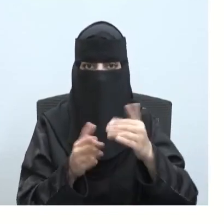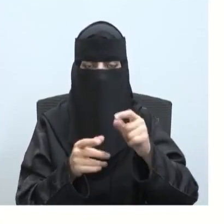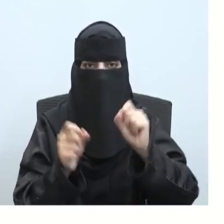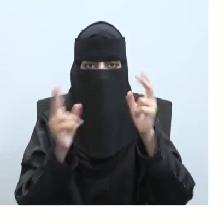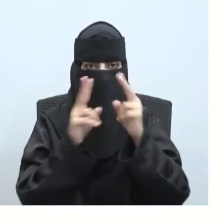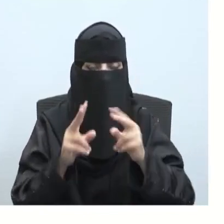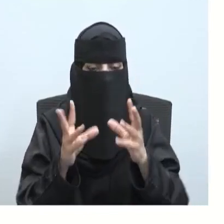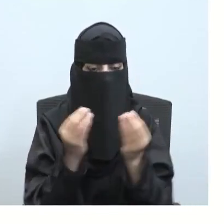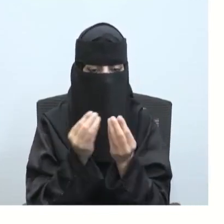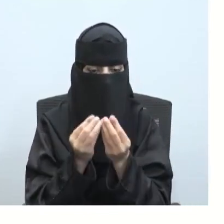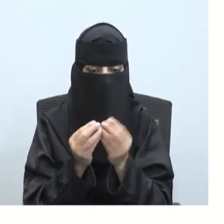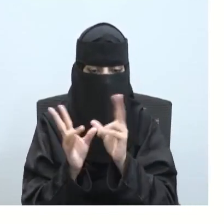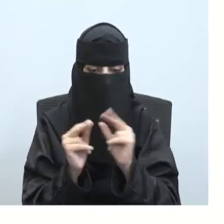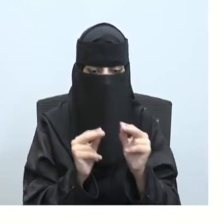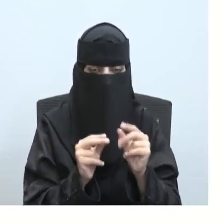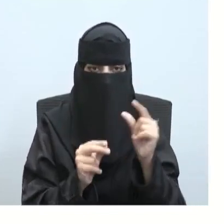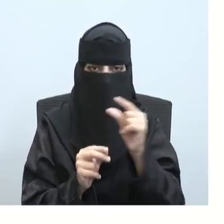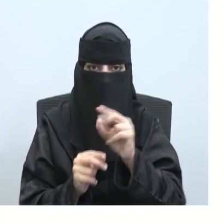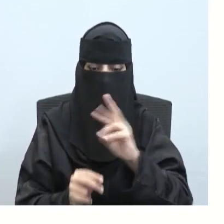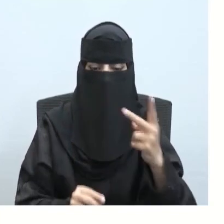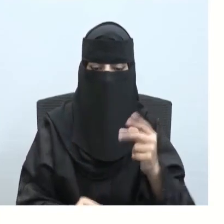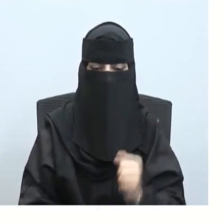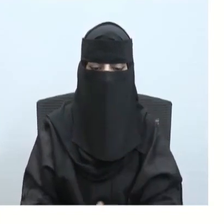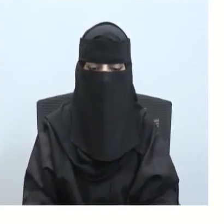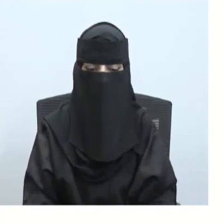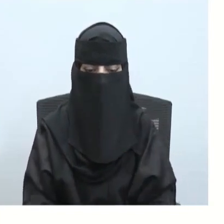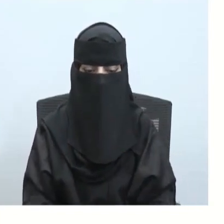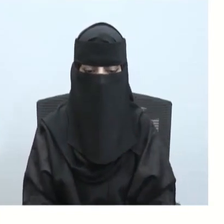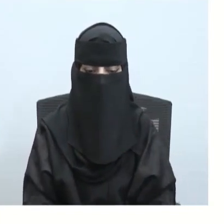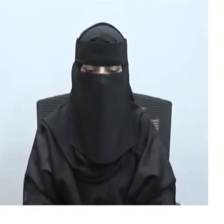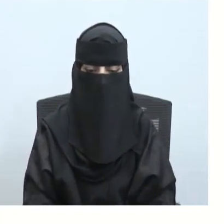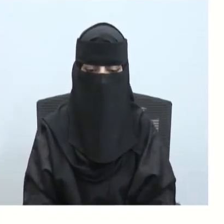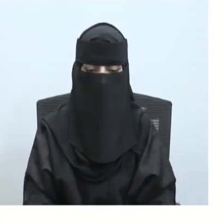اللاسلكية من مثل العقد الأخرى.